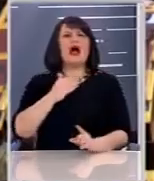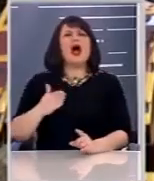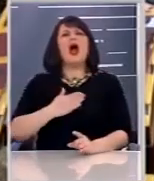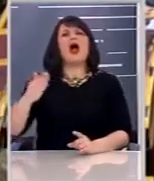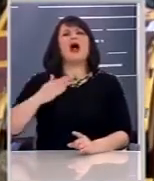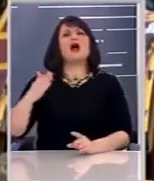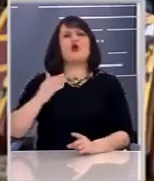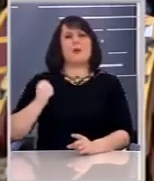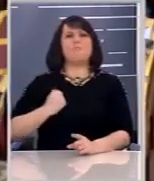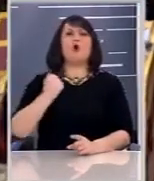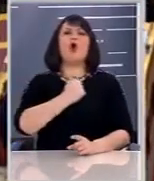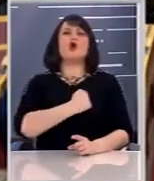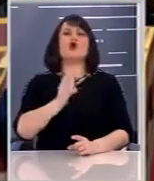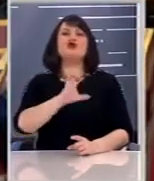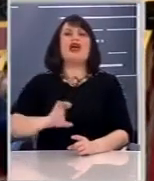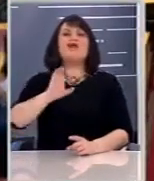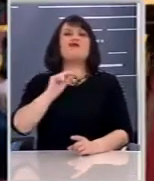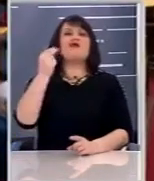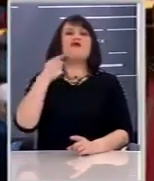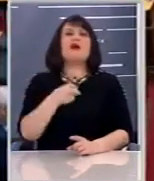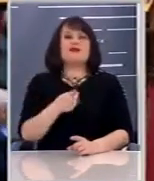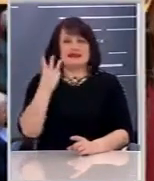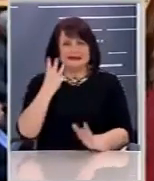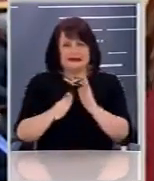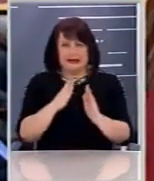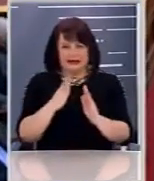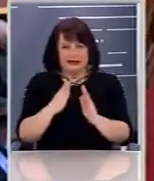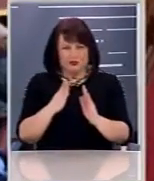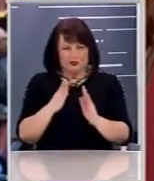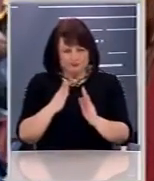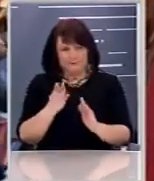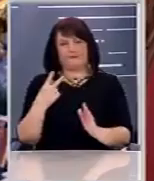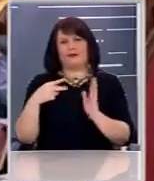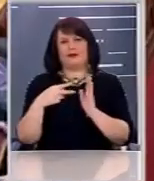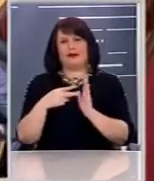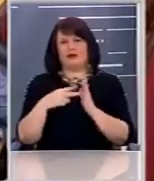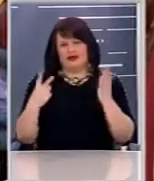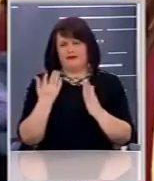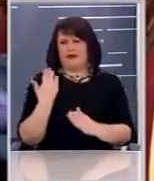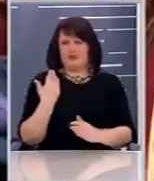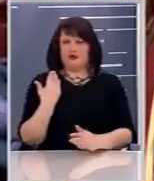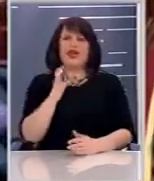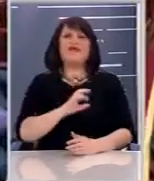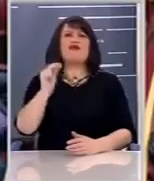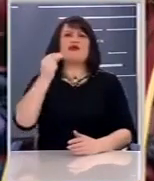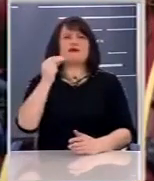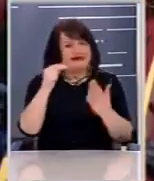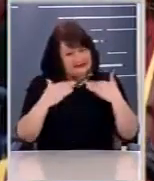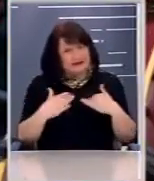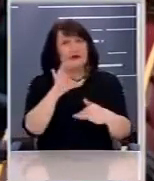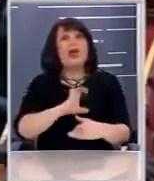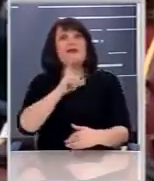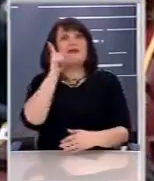Πολωνός ευρωβουλευτής στις 3 Μαρτίου του 2017 μέσα στο